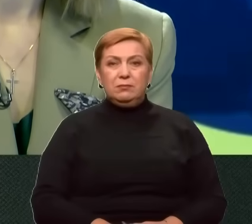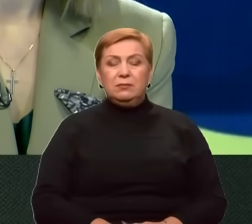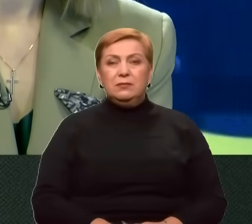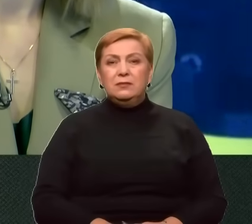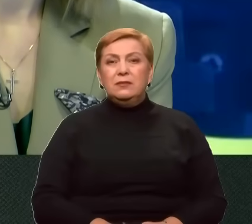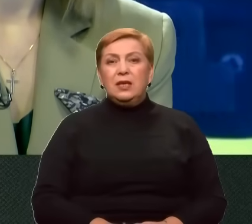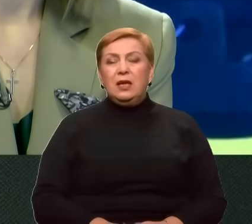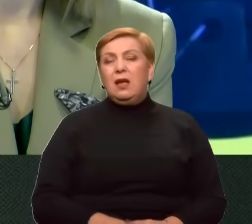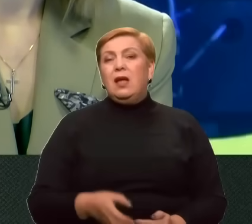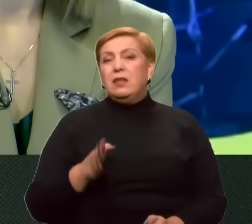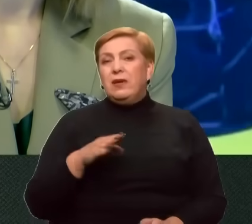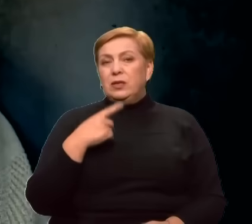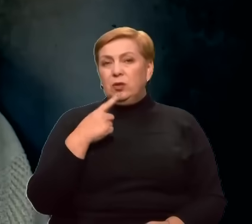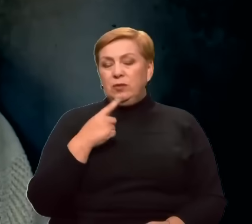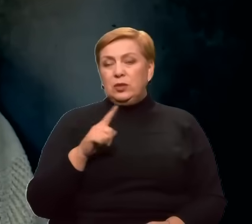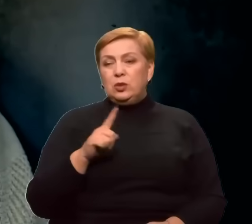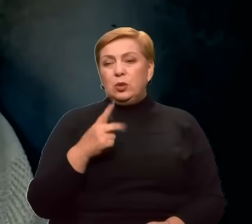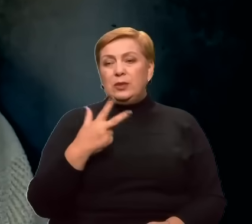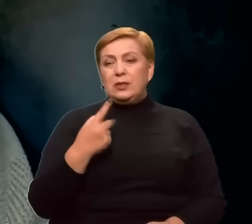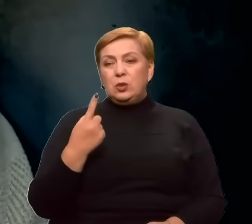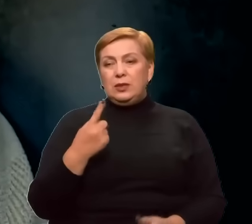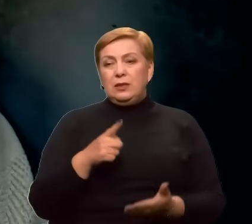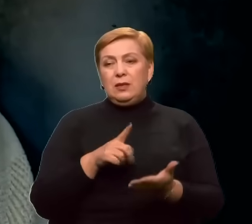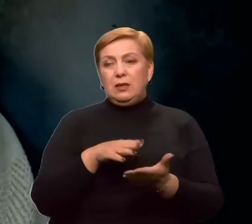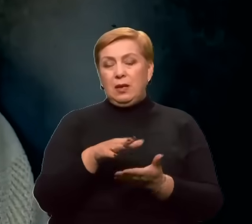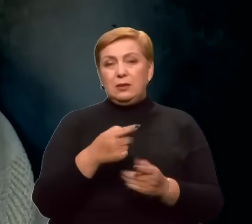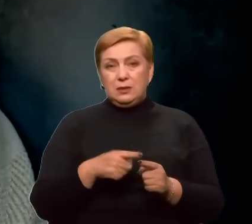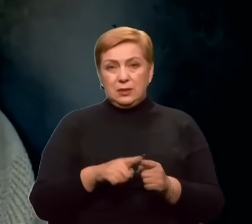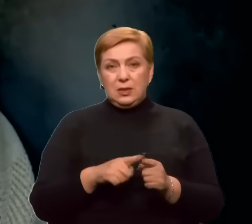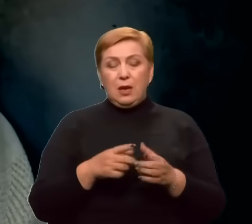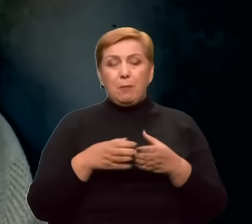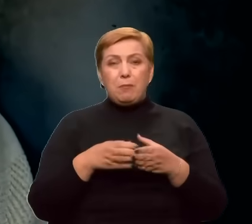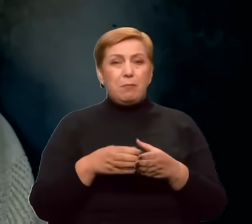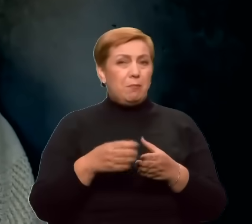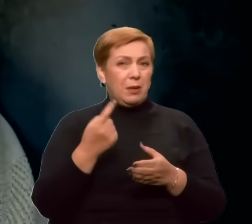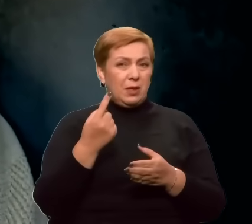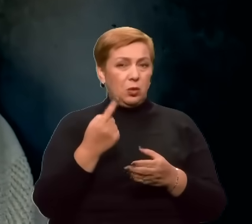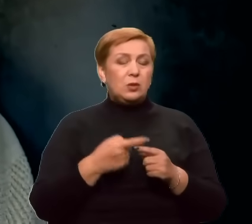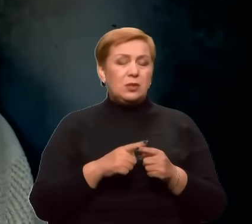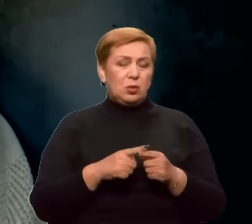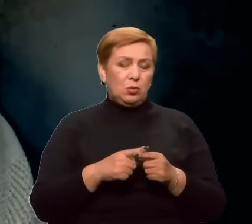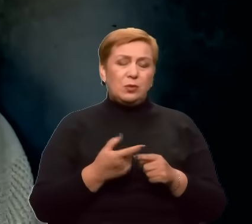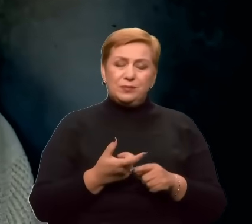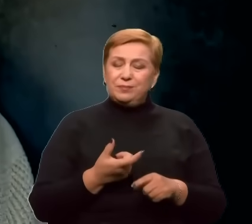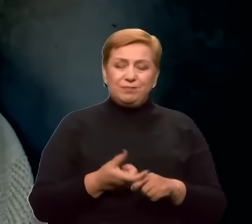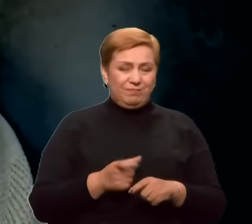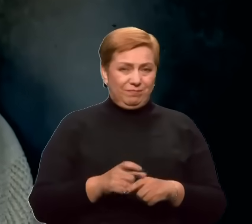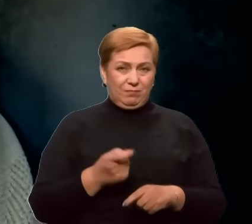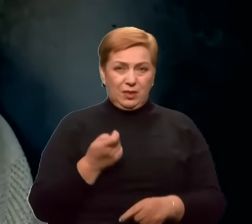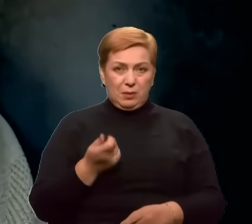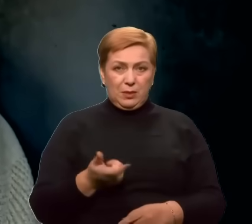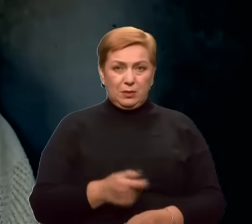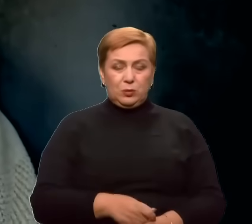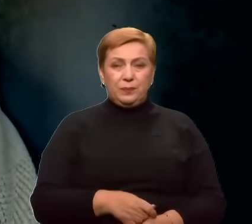Ну, давайте говорити про те, що 31 танк – це практично танковий батальйон. Цього дійсно надто замало навіть для їхнього використання